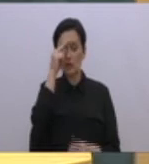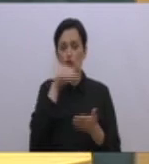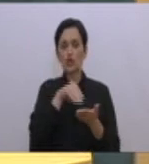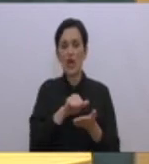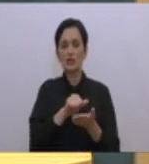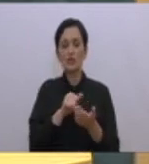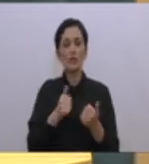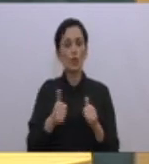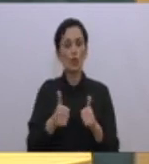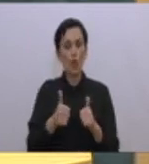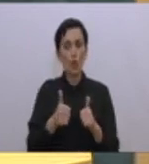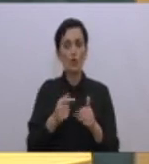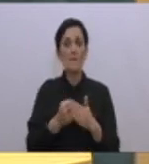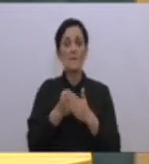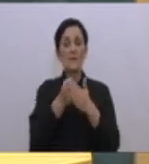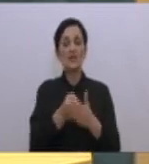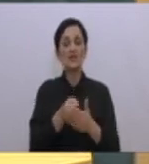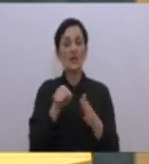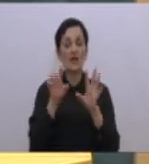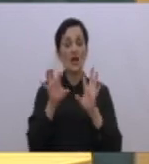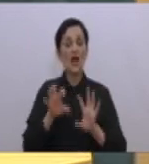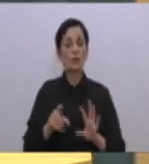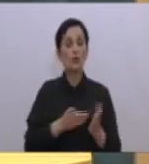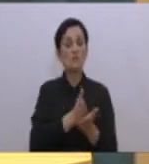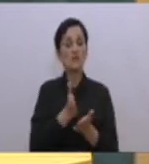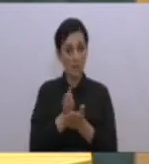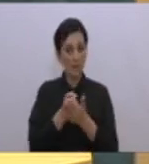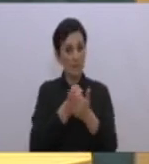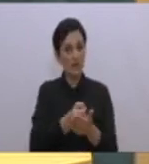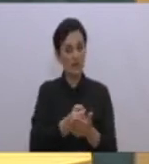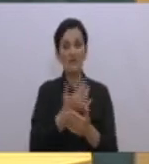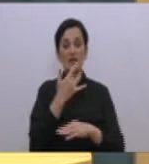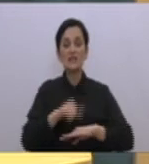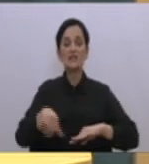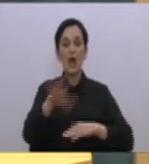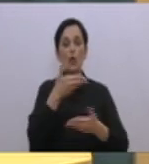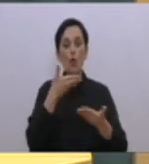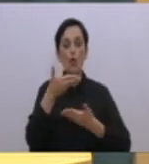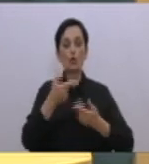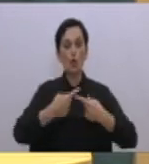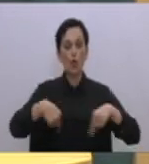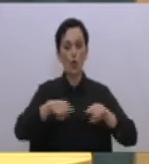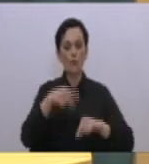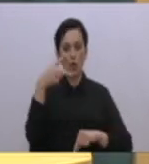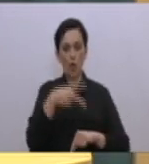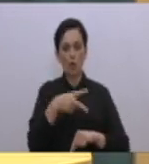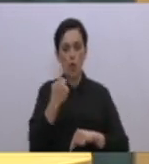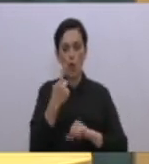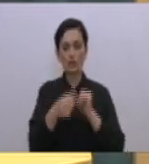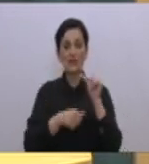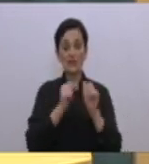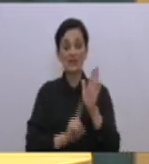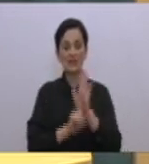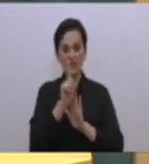თუ რამდენად მიიღწევა ამ კანონის მიზნები. Საგარეო ურთიერთობა და კომიტეტმა 2021